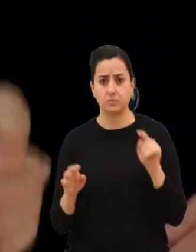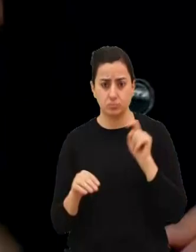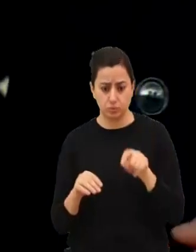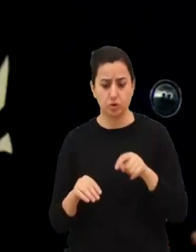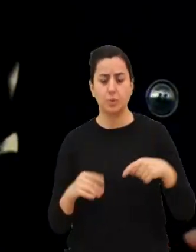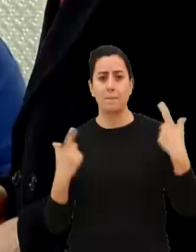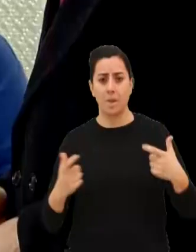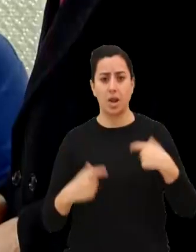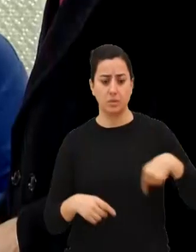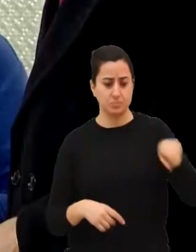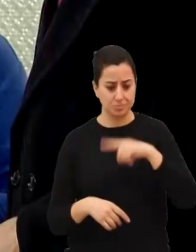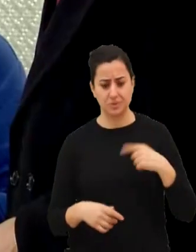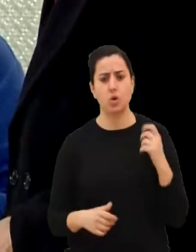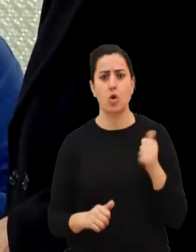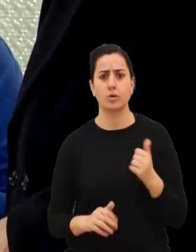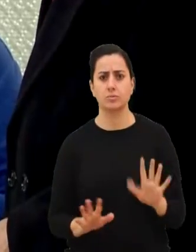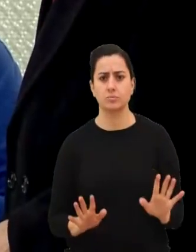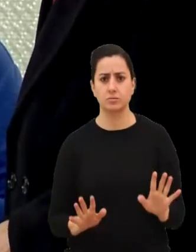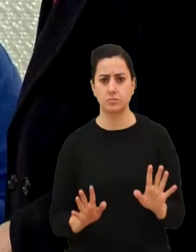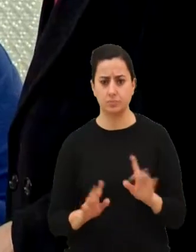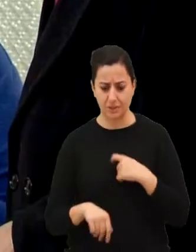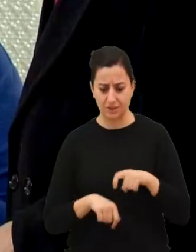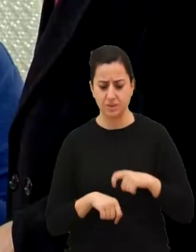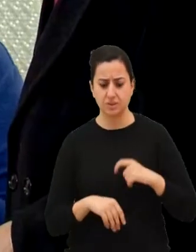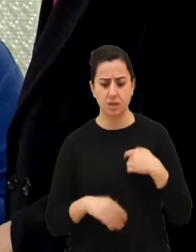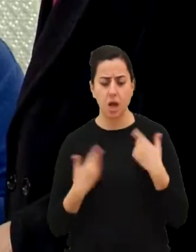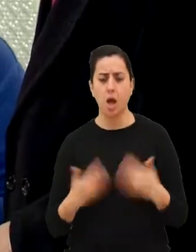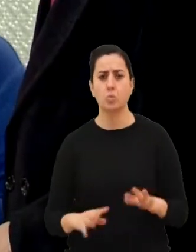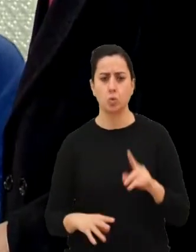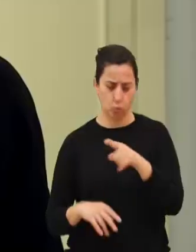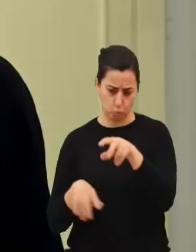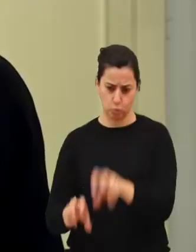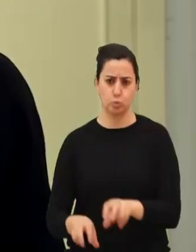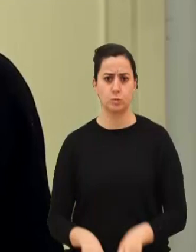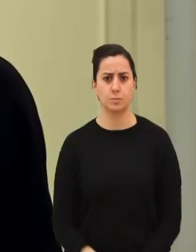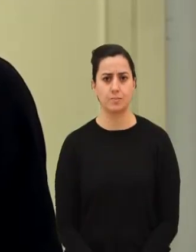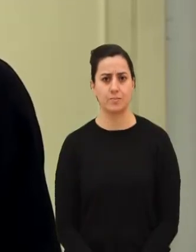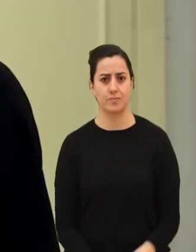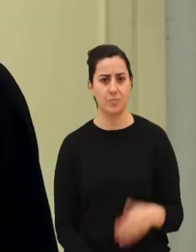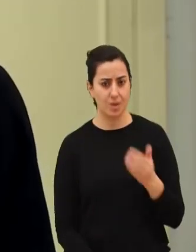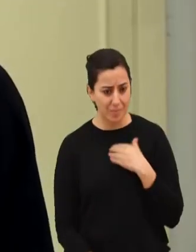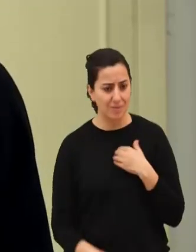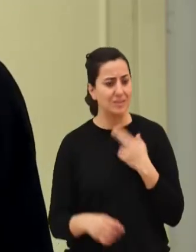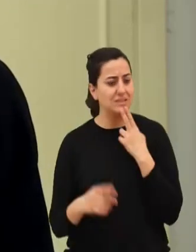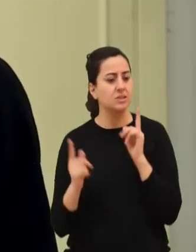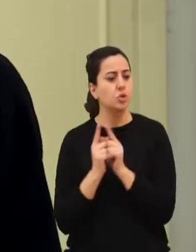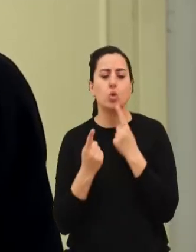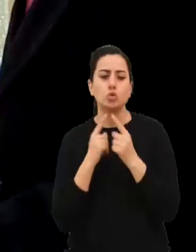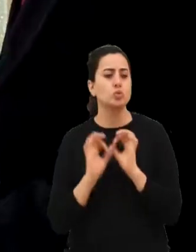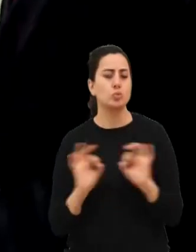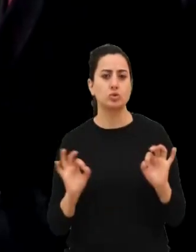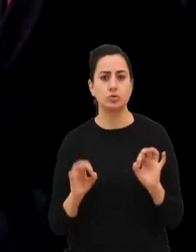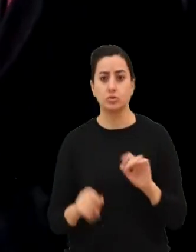mahallede bizim bir itibarımız, bir şeyimiz var. Siz bunu bozmaya hakkınız yok. Yeter, geç şuraya otur. Benim Gülden'le konuşacak hiçbir şeyim